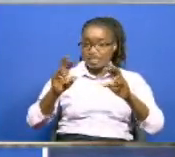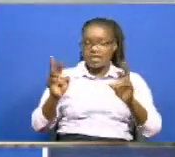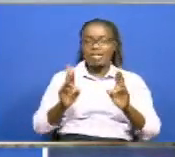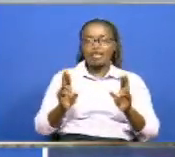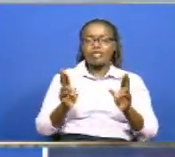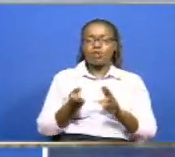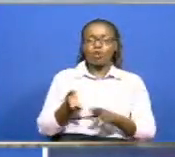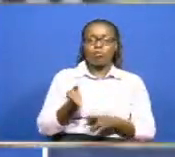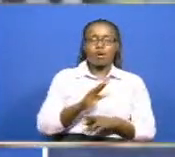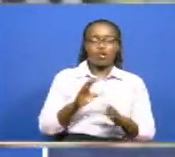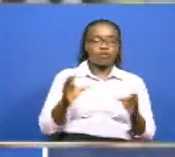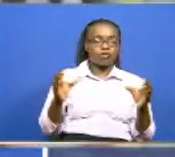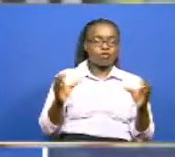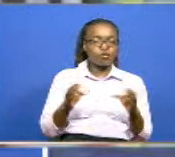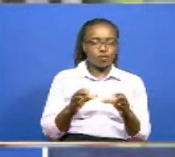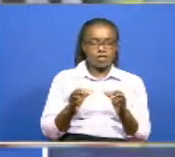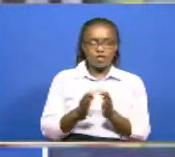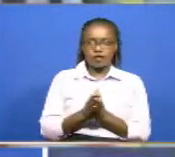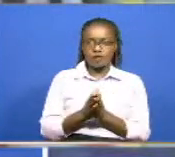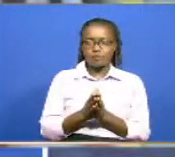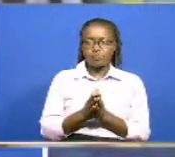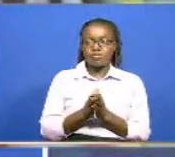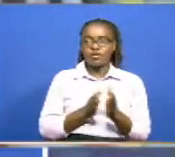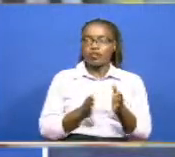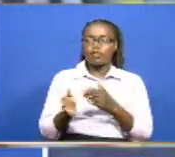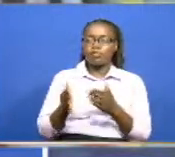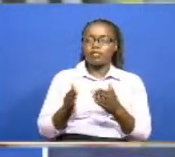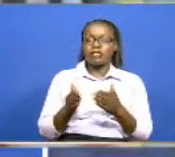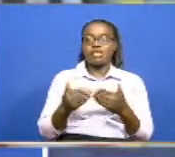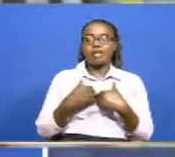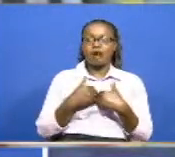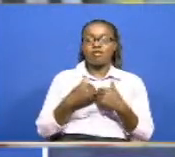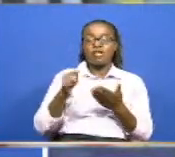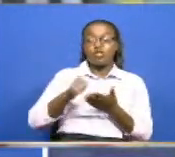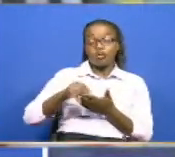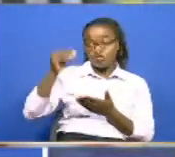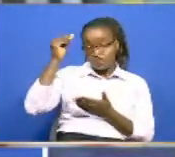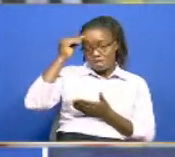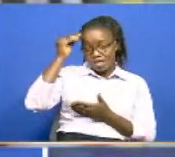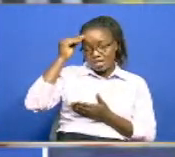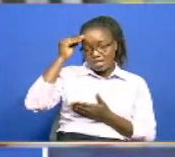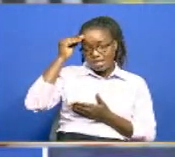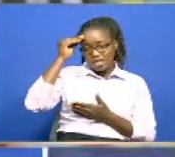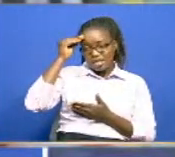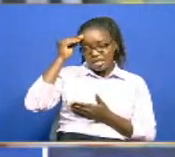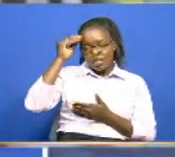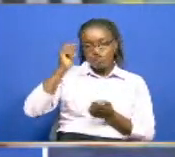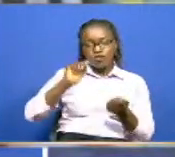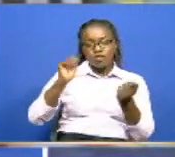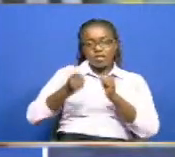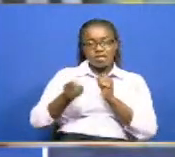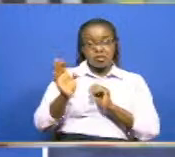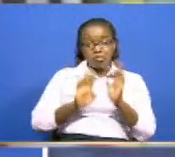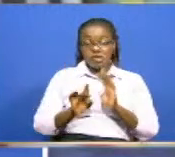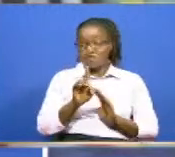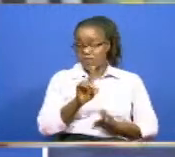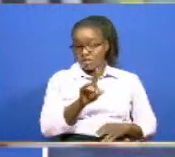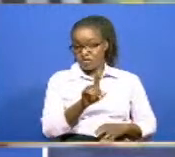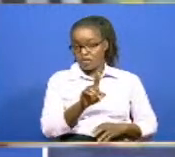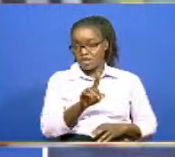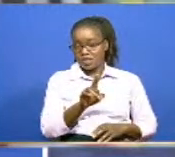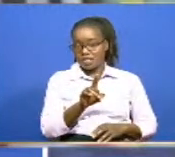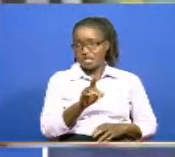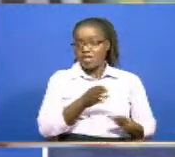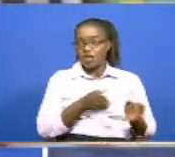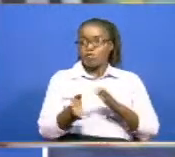tena na jamii. You have an opportunity to study. You have an opportunity to reform your behavior. You have an opportunity